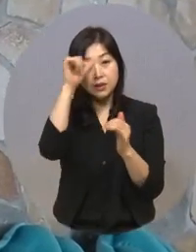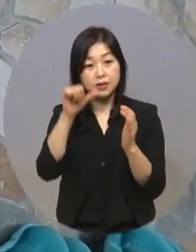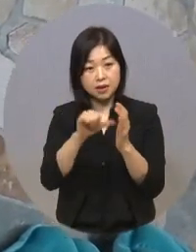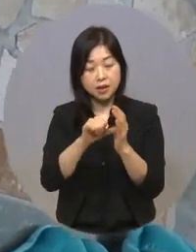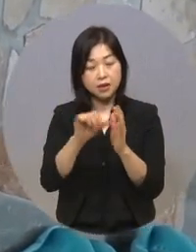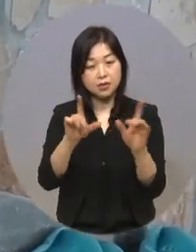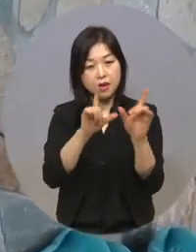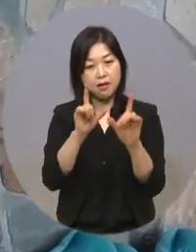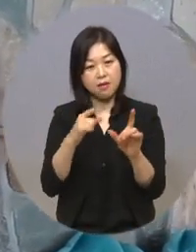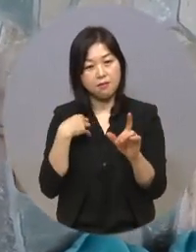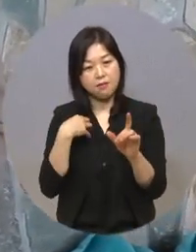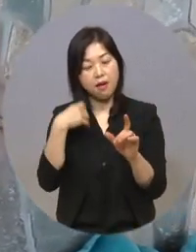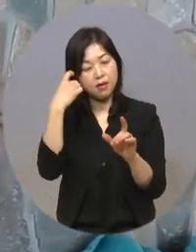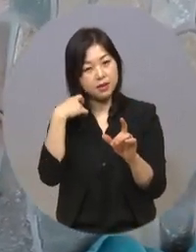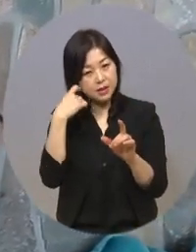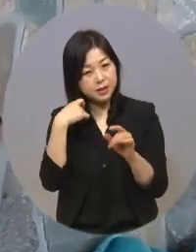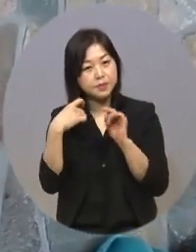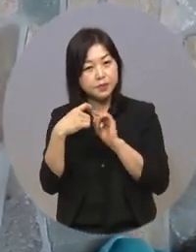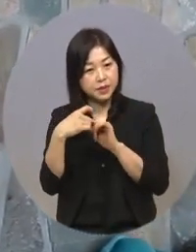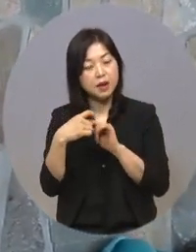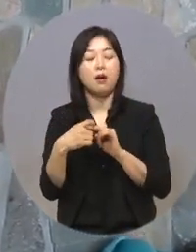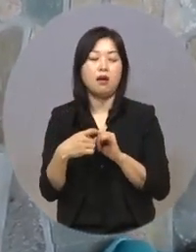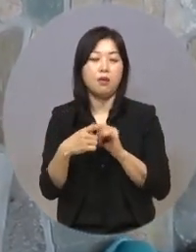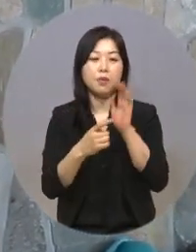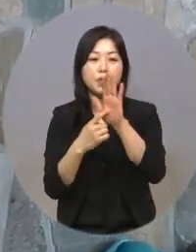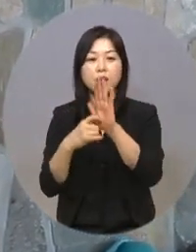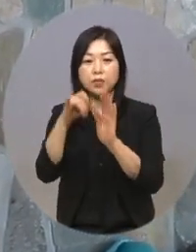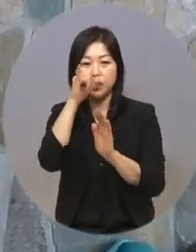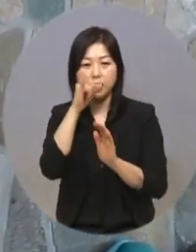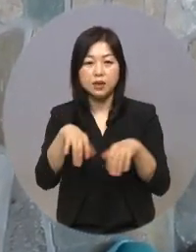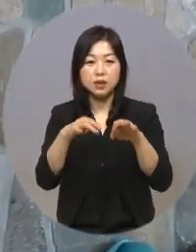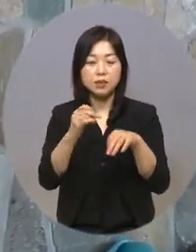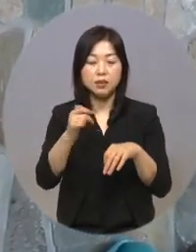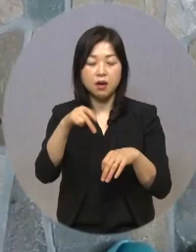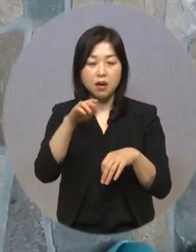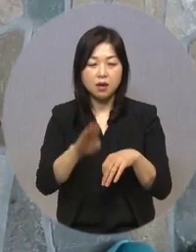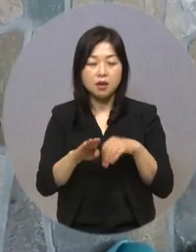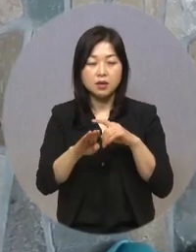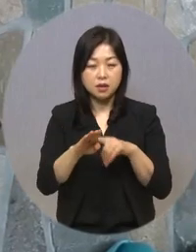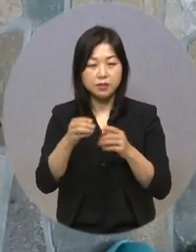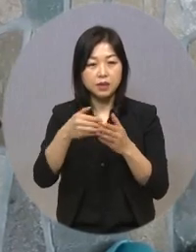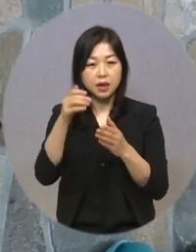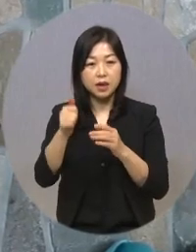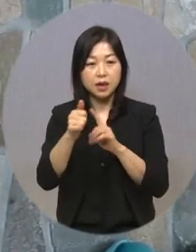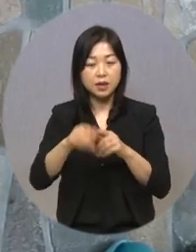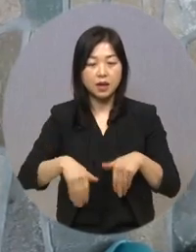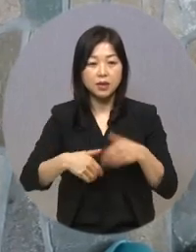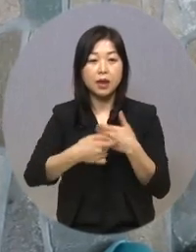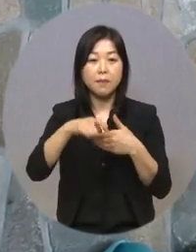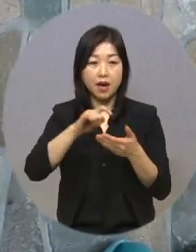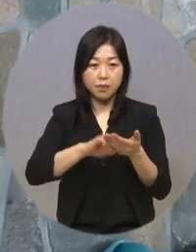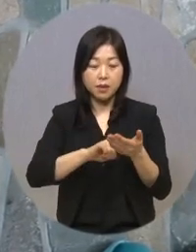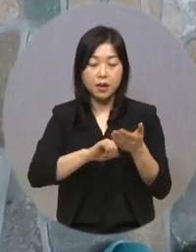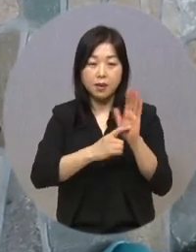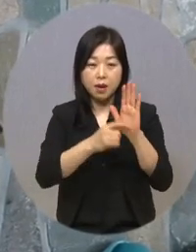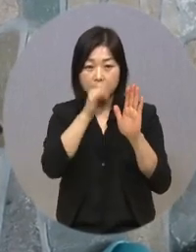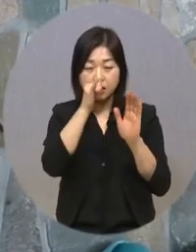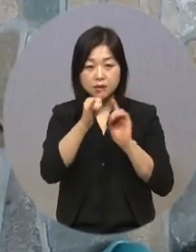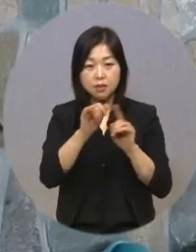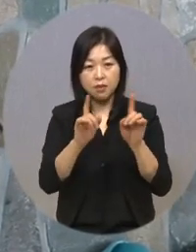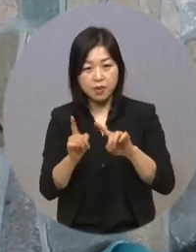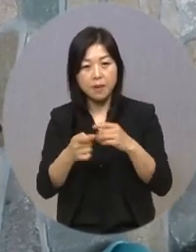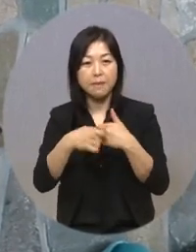무게를 이야기하는 김연엽 작가의 따뜻한 마음이 전해져 지친 마음의 휴식과 감성으로 가득 채우고